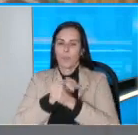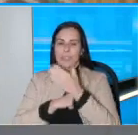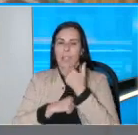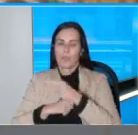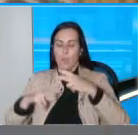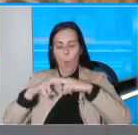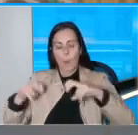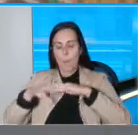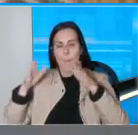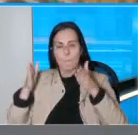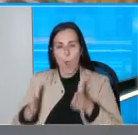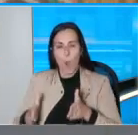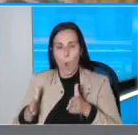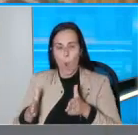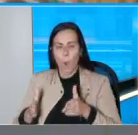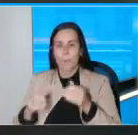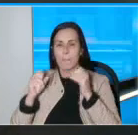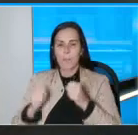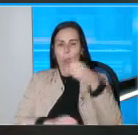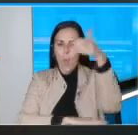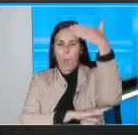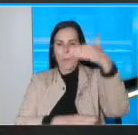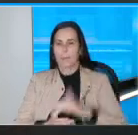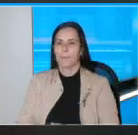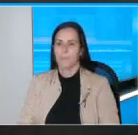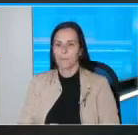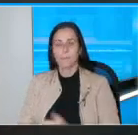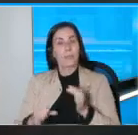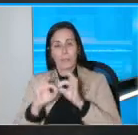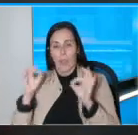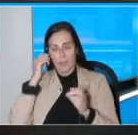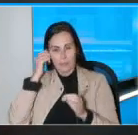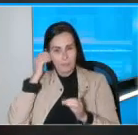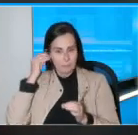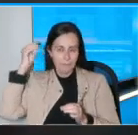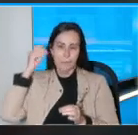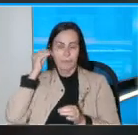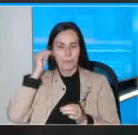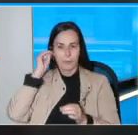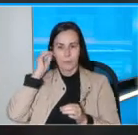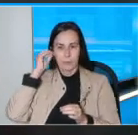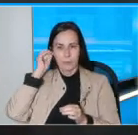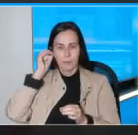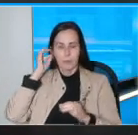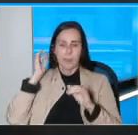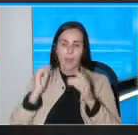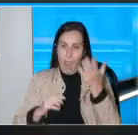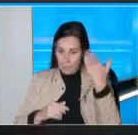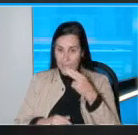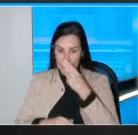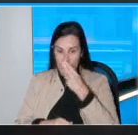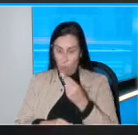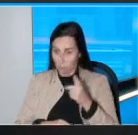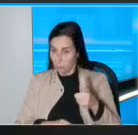העברית וחוקר במכון המרכרי ביטחון לאומי. שלום לך. שלום. נתחיל מדבר עובדתי חשוב, כן או לא, היה